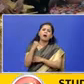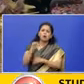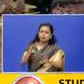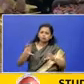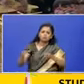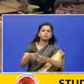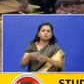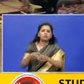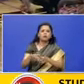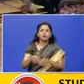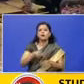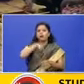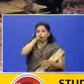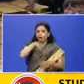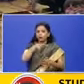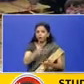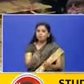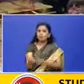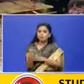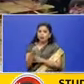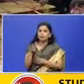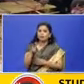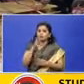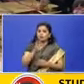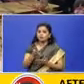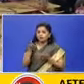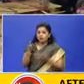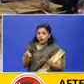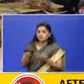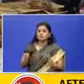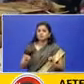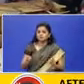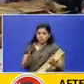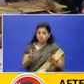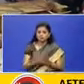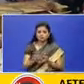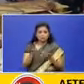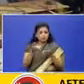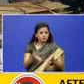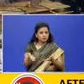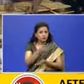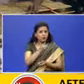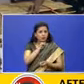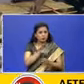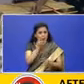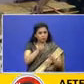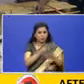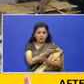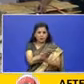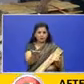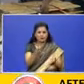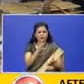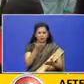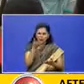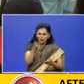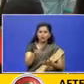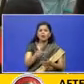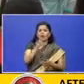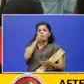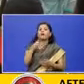भारत को पावरफुल बनाने का आधार है। आखिर आज जो युवा है वही तो भारत